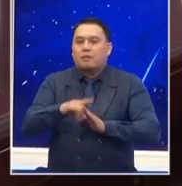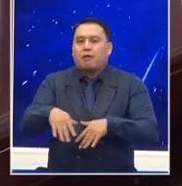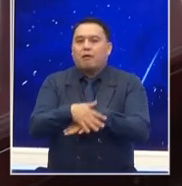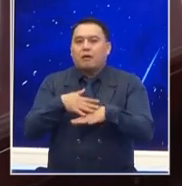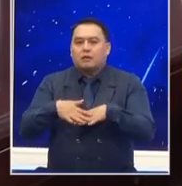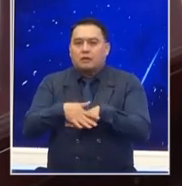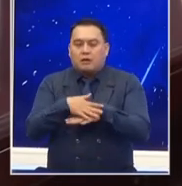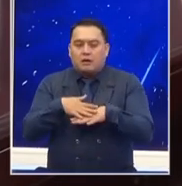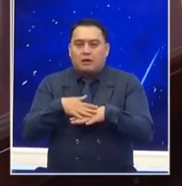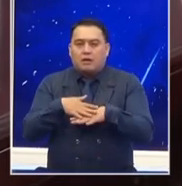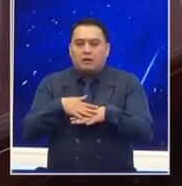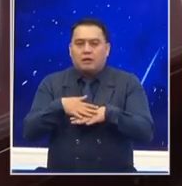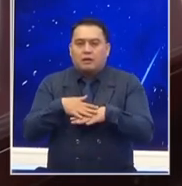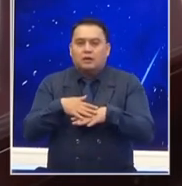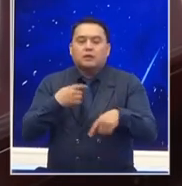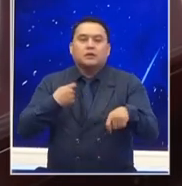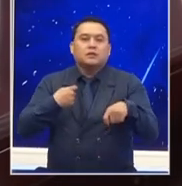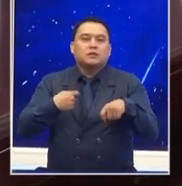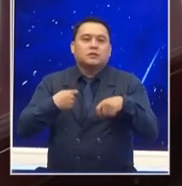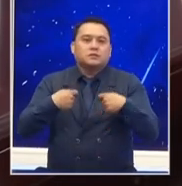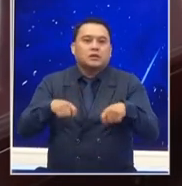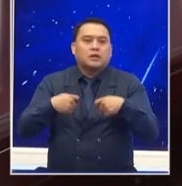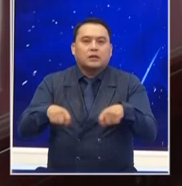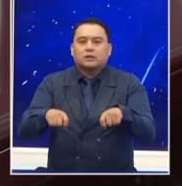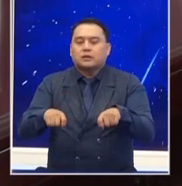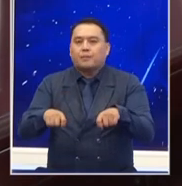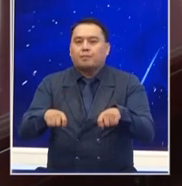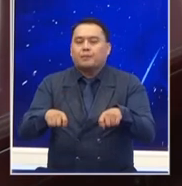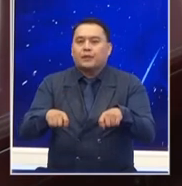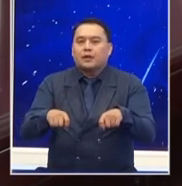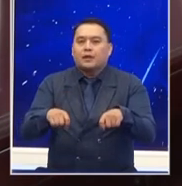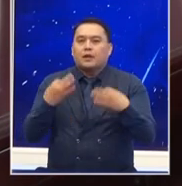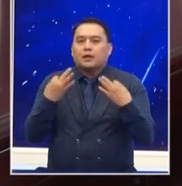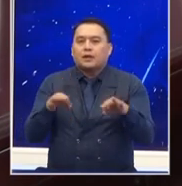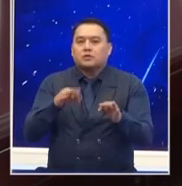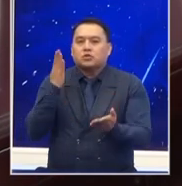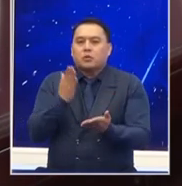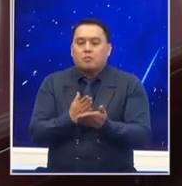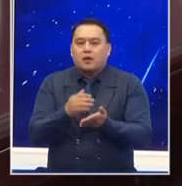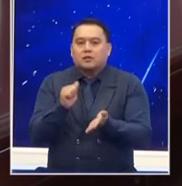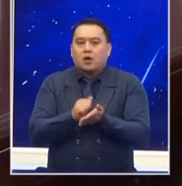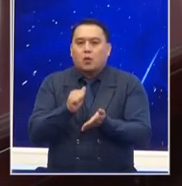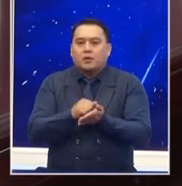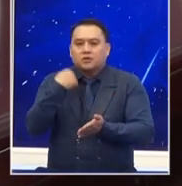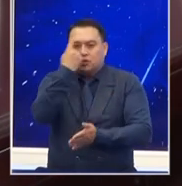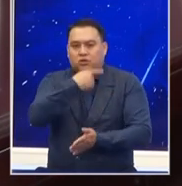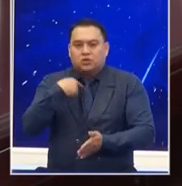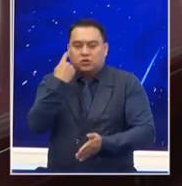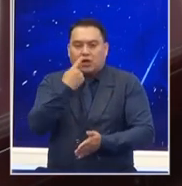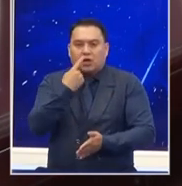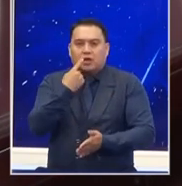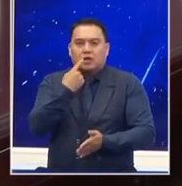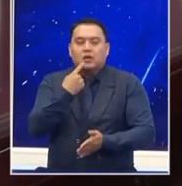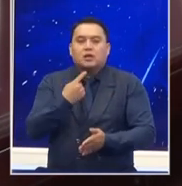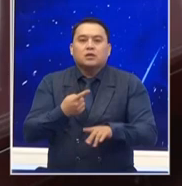халыққа бөлшек сауданмен сататын жаңағы тиісті лицензиясы бар заңды тұлғалар мен жеке тұлғалар